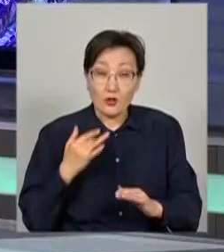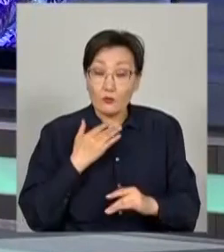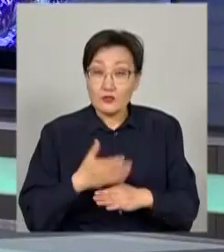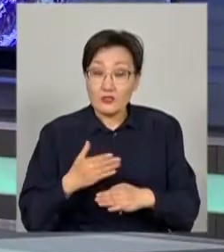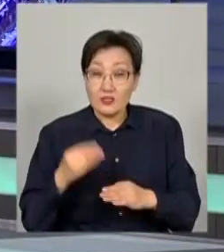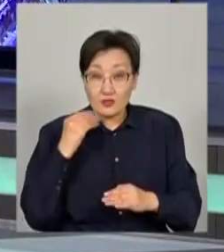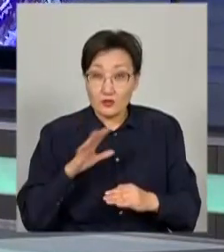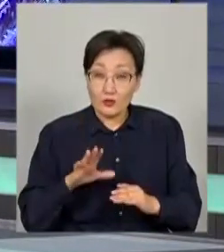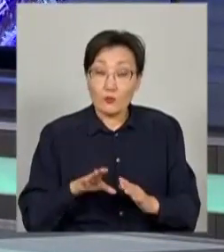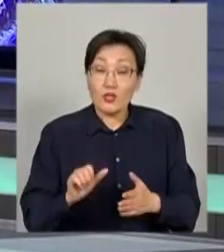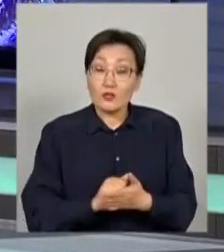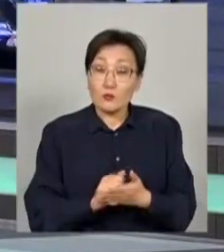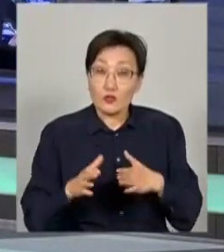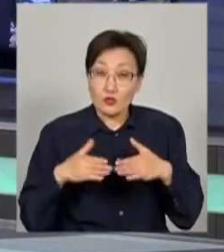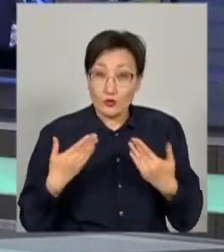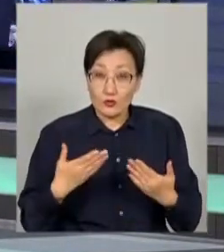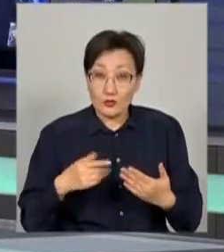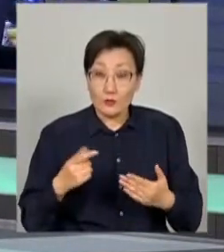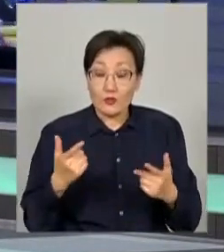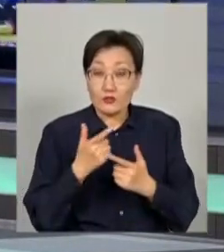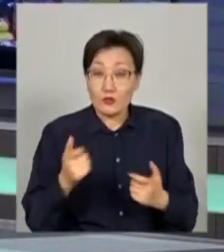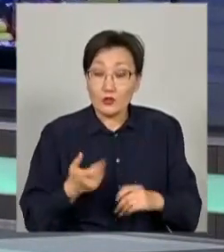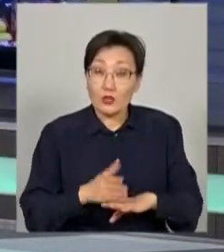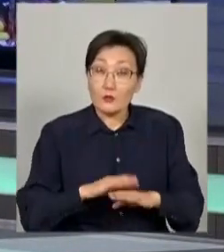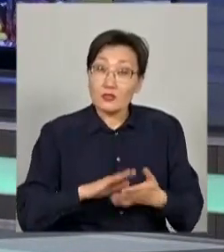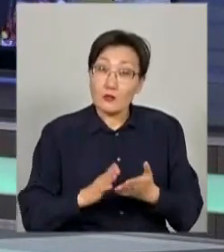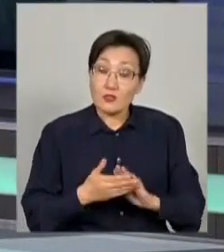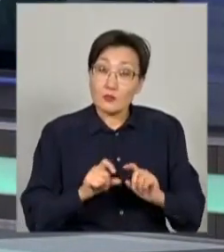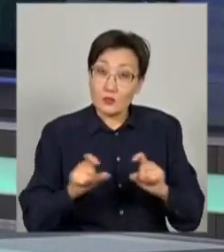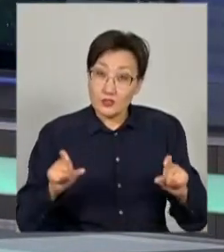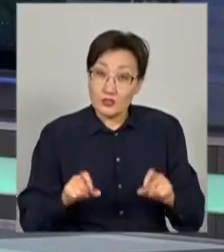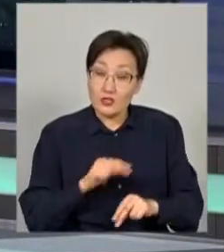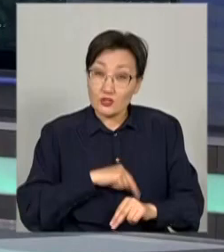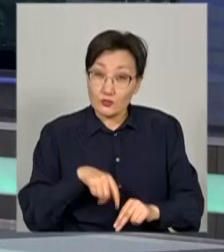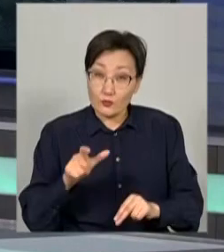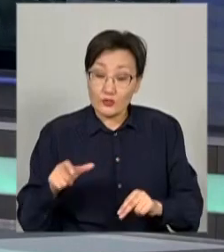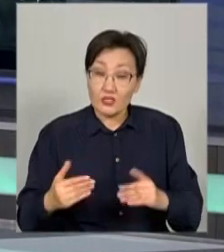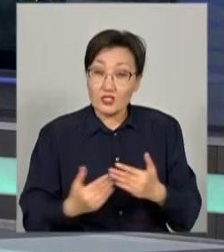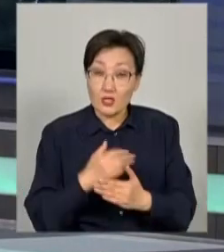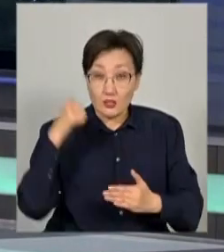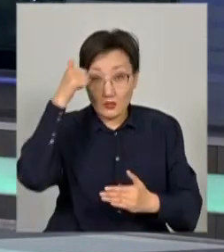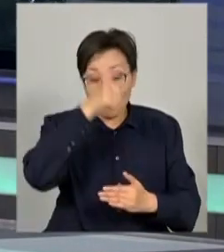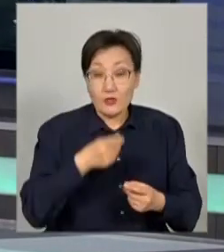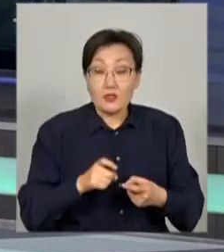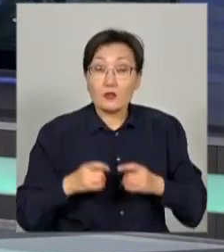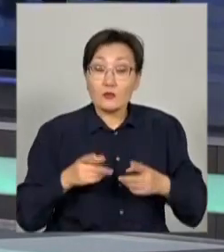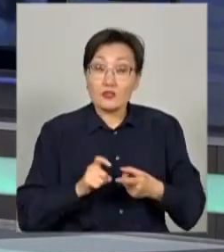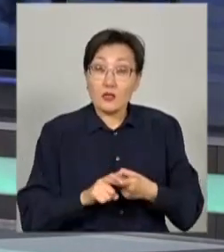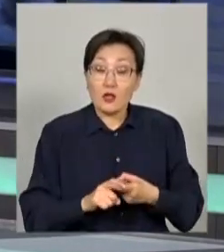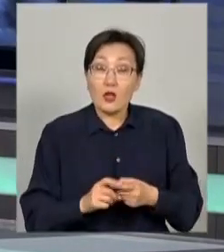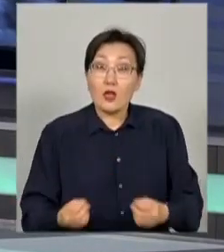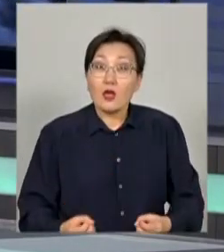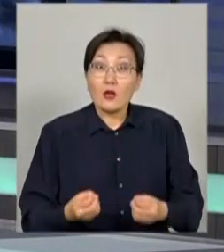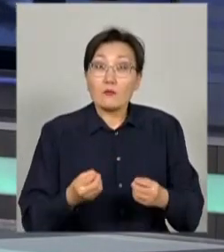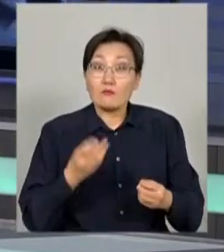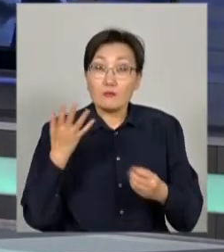әрі сертификаты жоқ деп дабыл қағып отыр. Төтенше жағдайлар департаментінің қызметкерлері жаңа жыл қарсаңында пиротехника көптеп